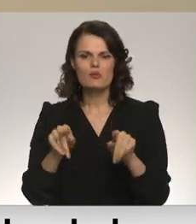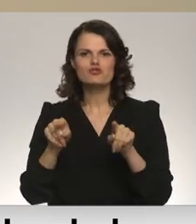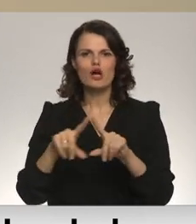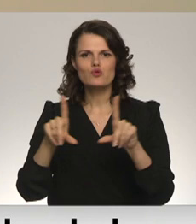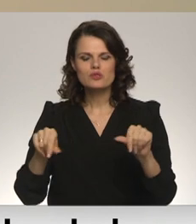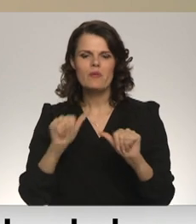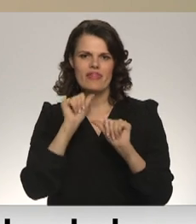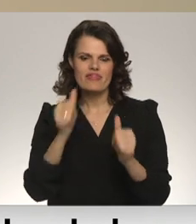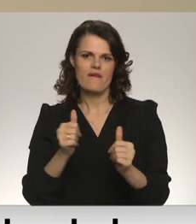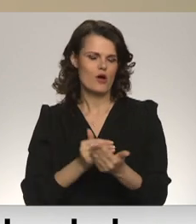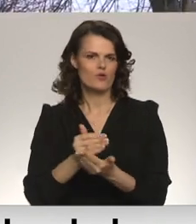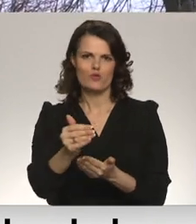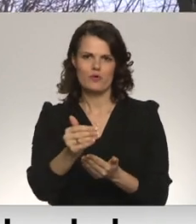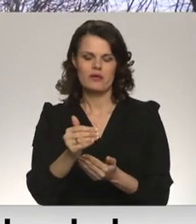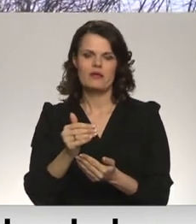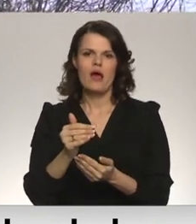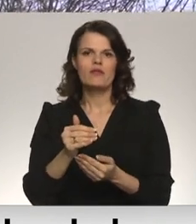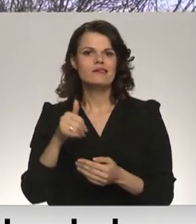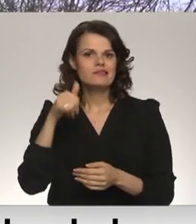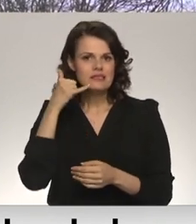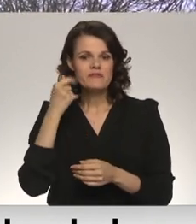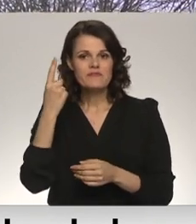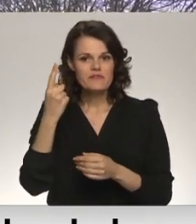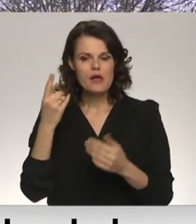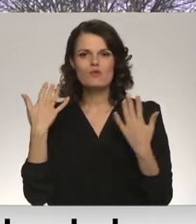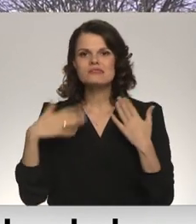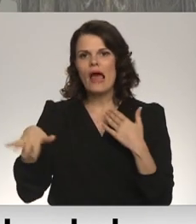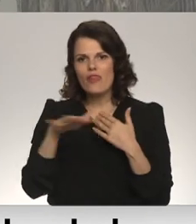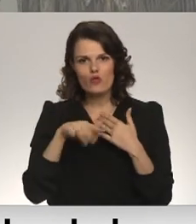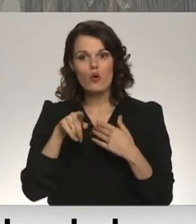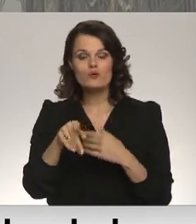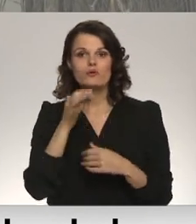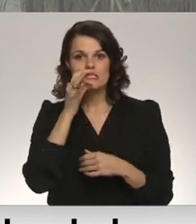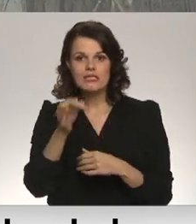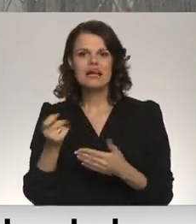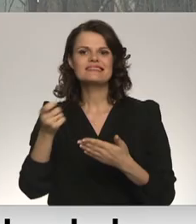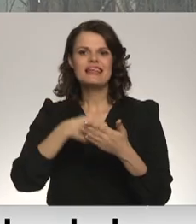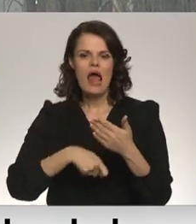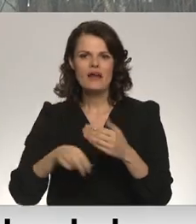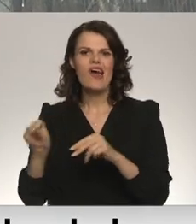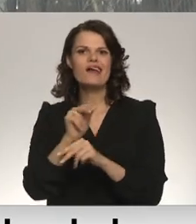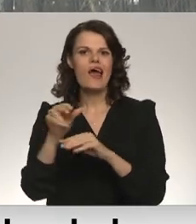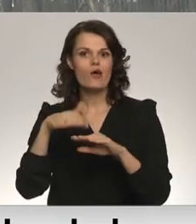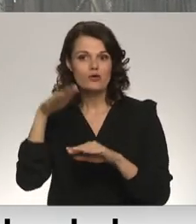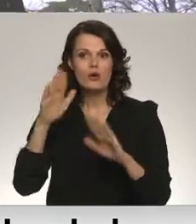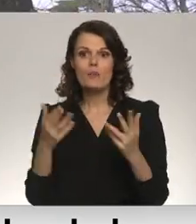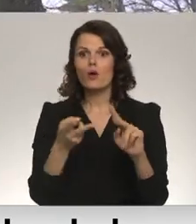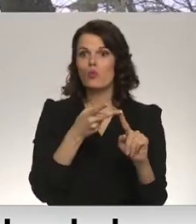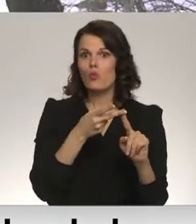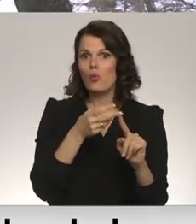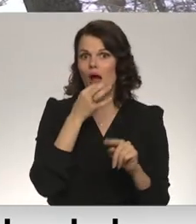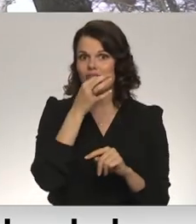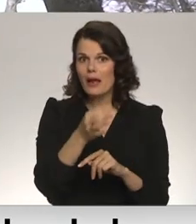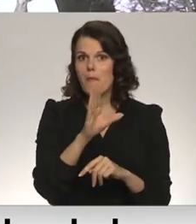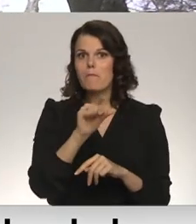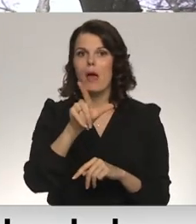uzņēmums nevar turpināt. Sazvanot vienu sanatoriju, tajā saka, ka ir slēgta rekonstrukcijai, bet otra sanatorija